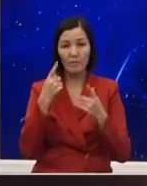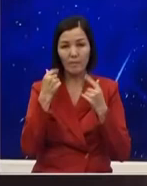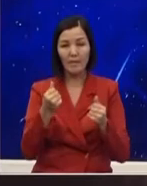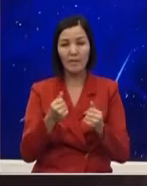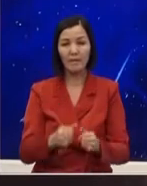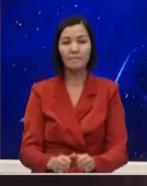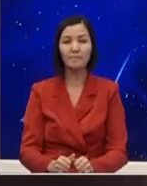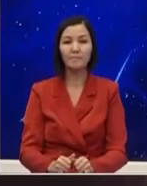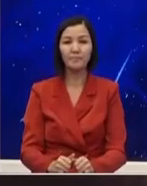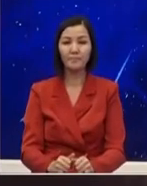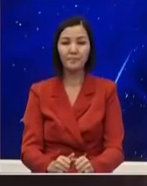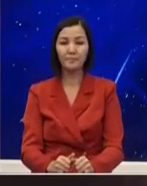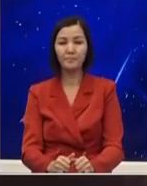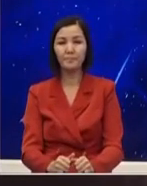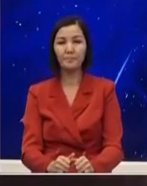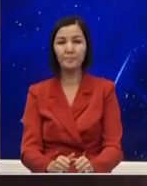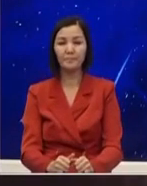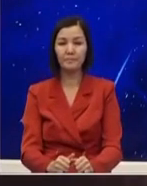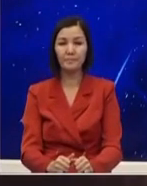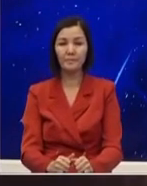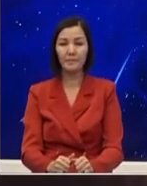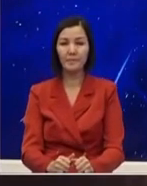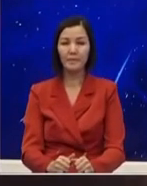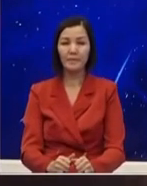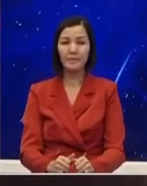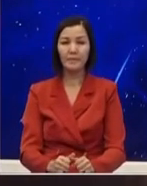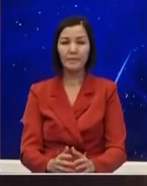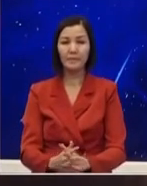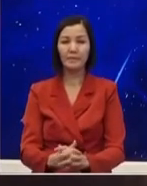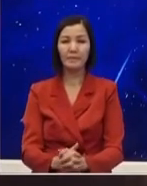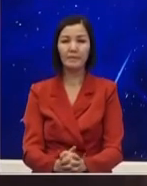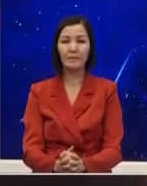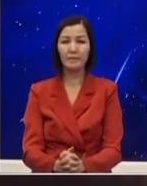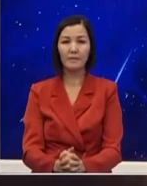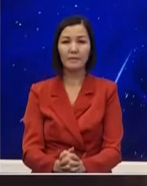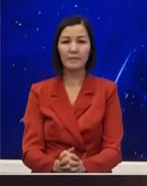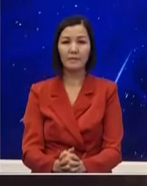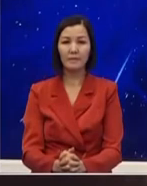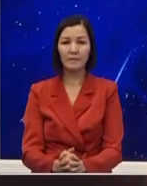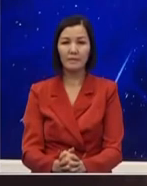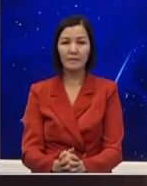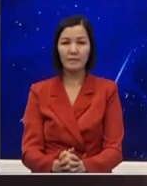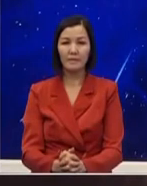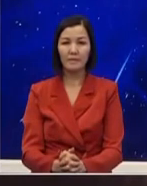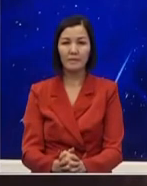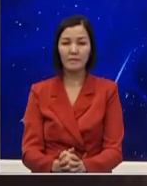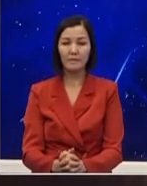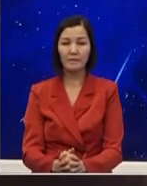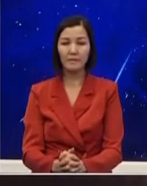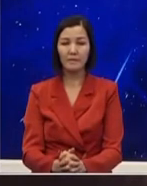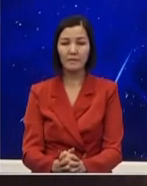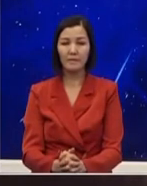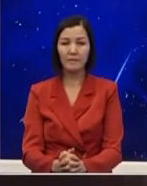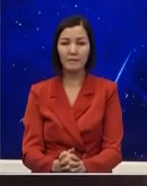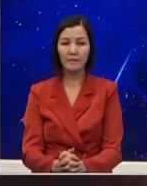қара суық, ел қашуға қамданған белім буып, қызылдың отряды сап еткендей алқын жылқын үйіме келді кіріп, елді